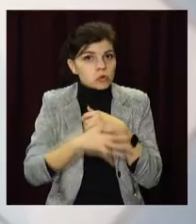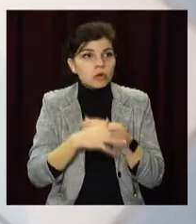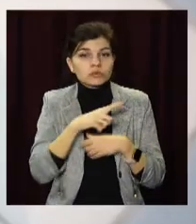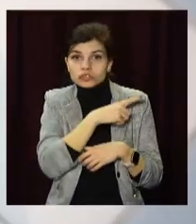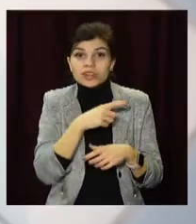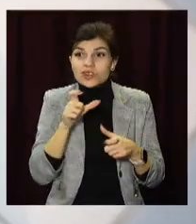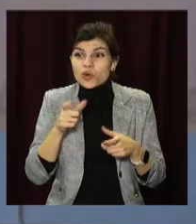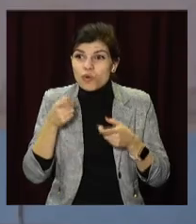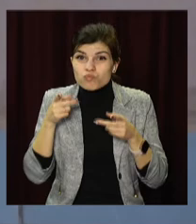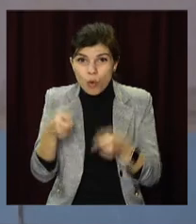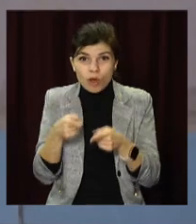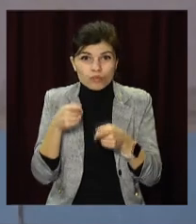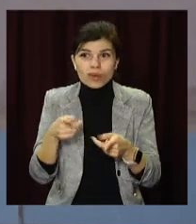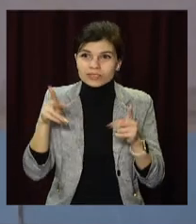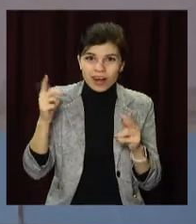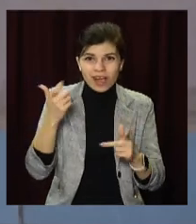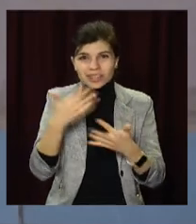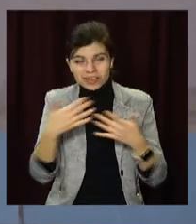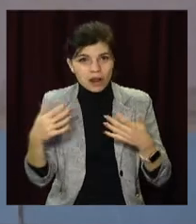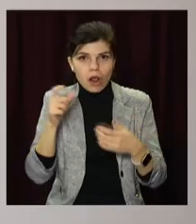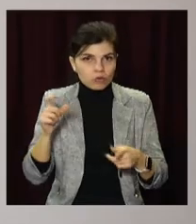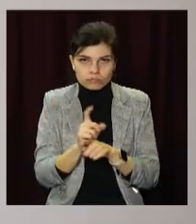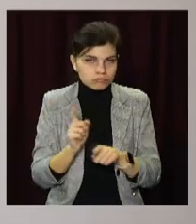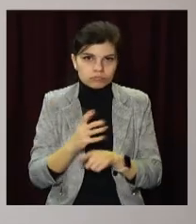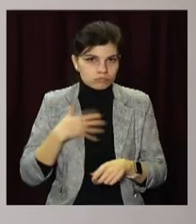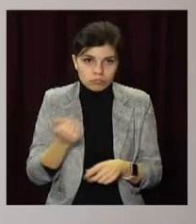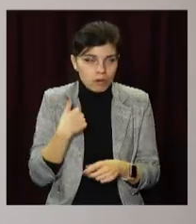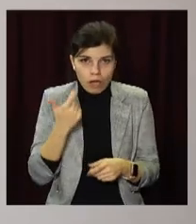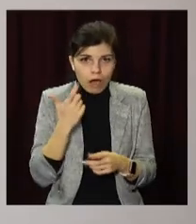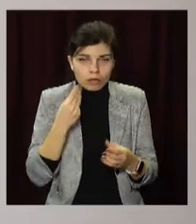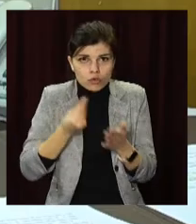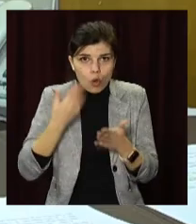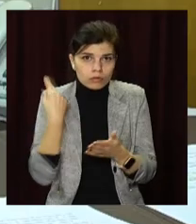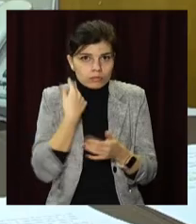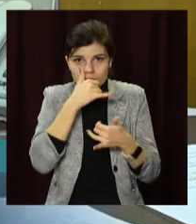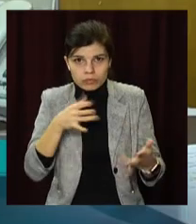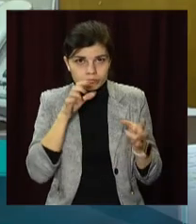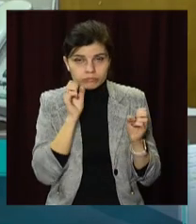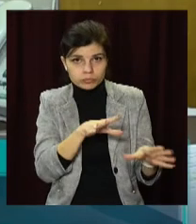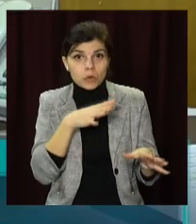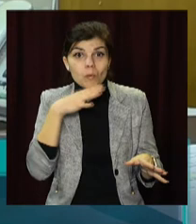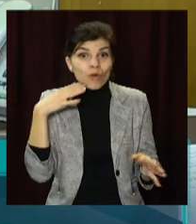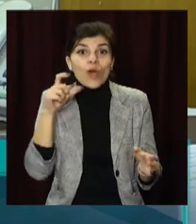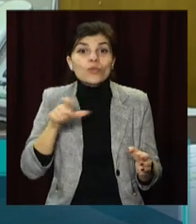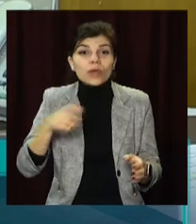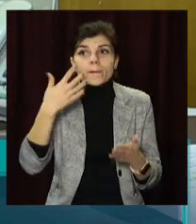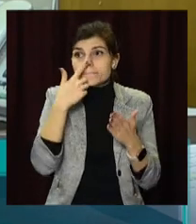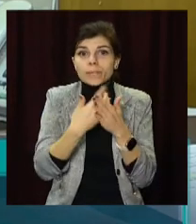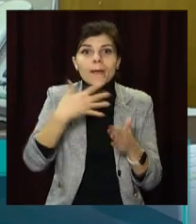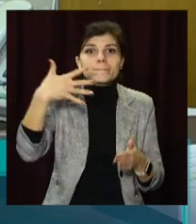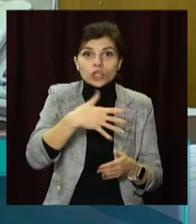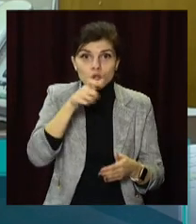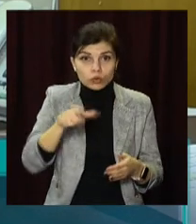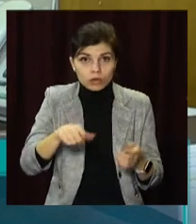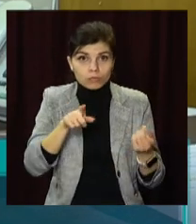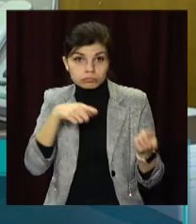літа 2020-го на Дніпропетровщині постачальника газу змінили 5 тисяч людей. Зміна постачальника не потребує будь-яких